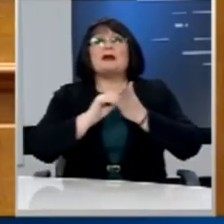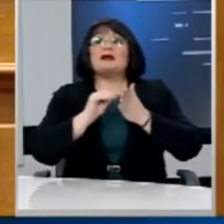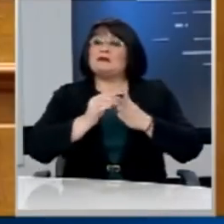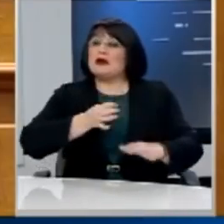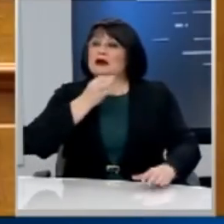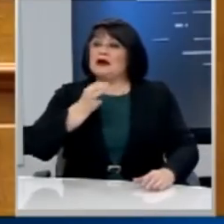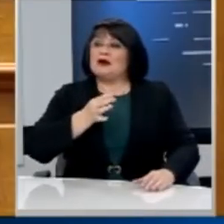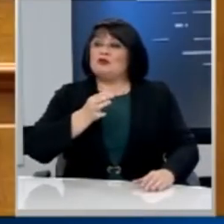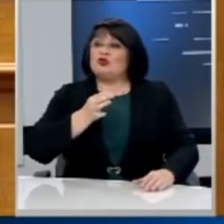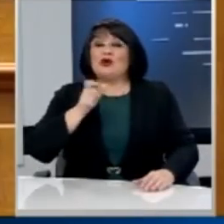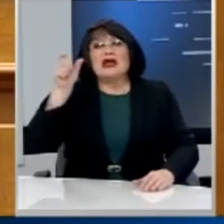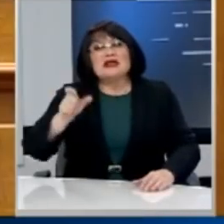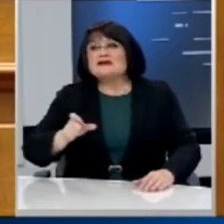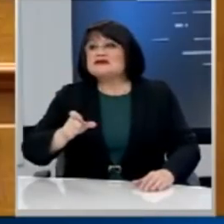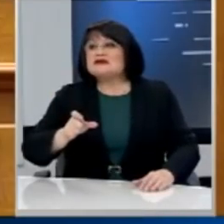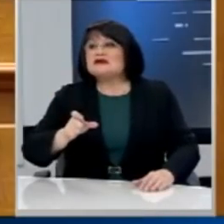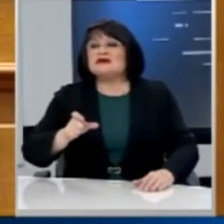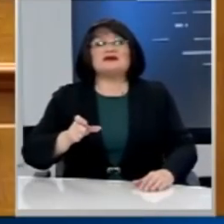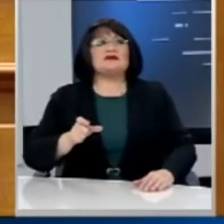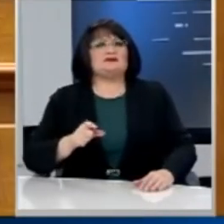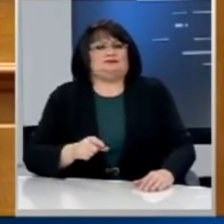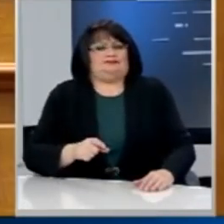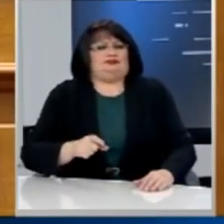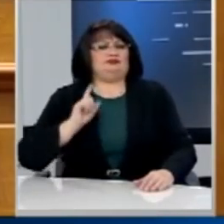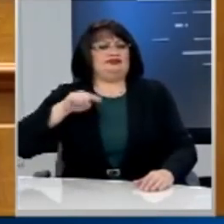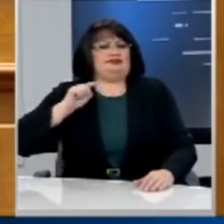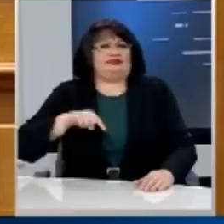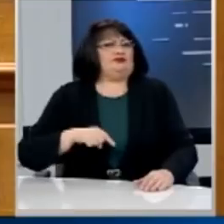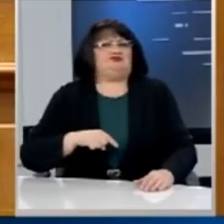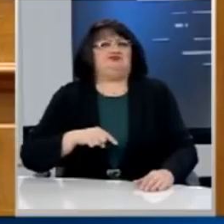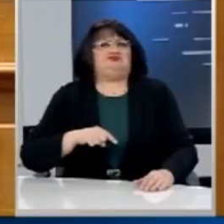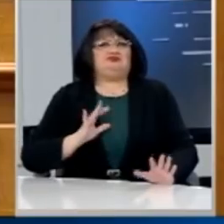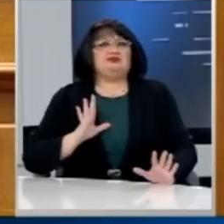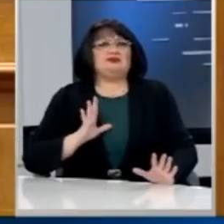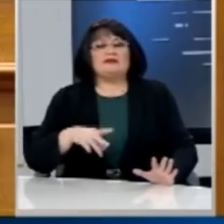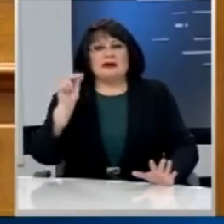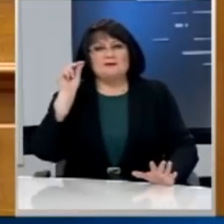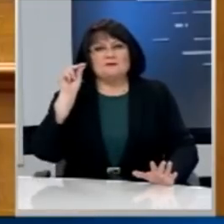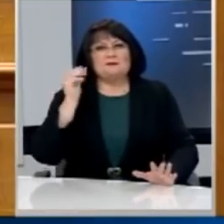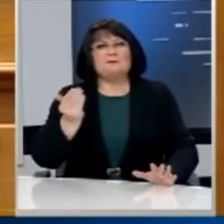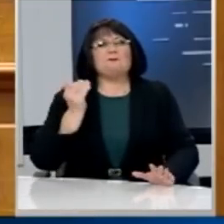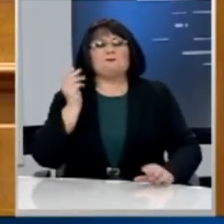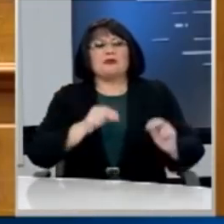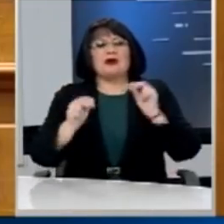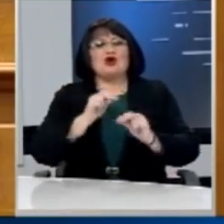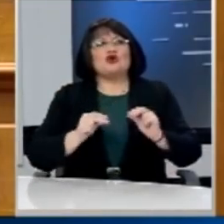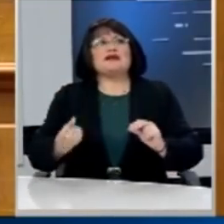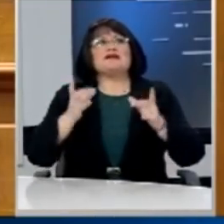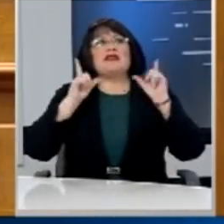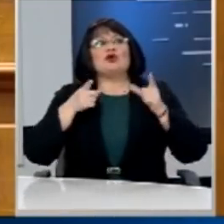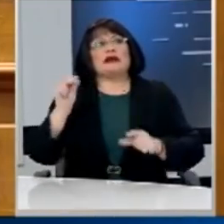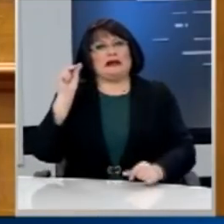φορά, επιμένετε να κάνετε πως δεν το ακούτε, ότι η δέσμευση η προεκλογική της Νέας